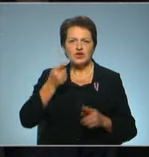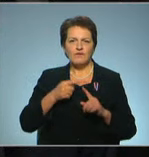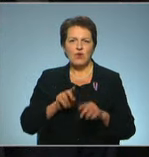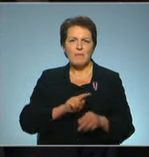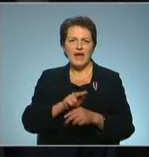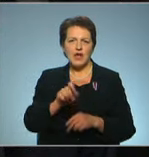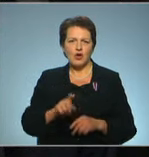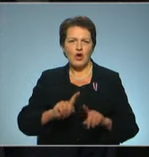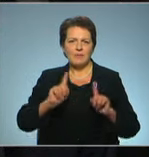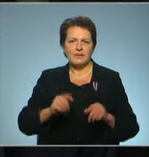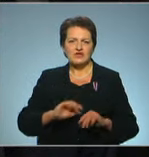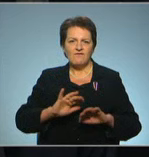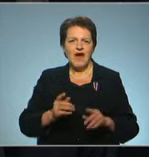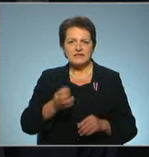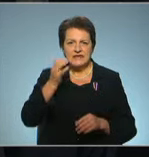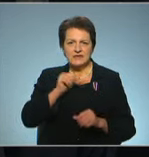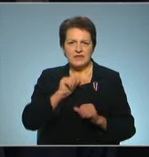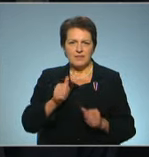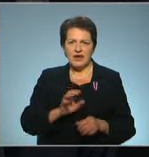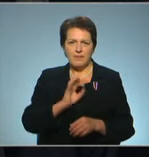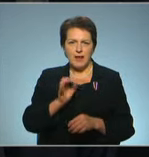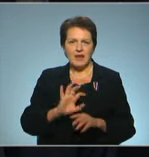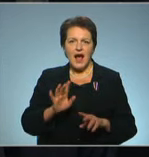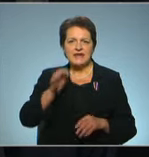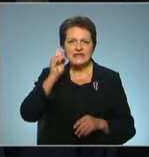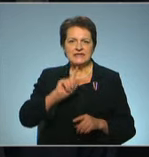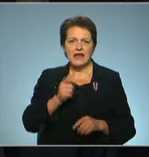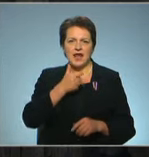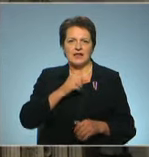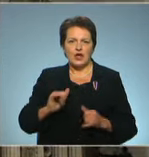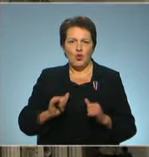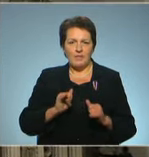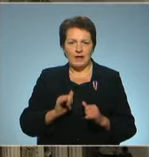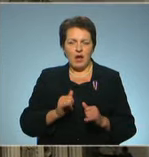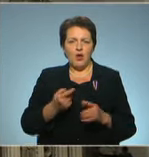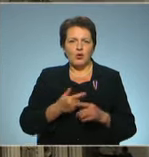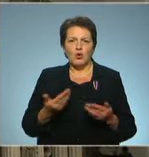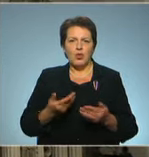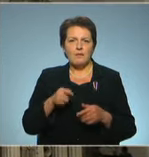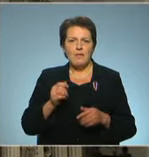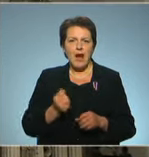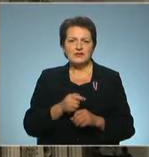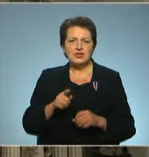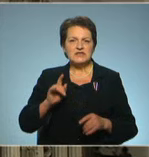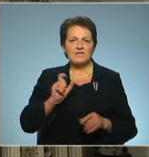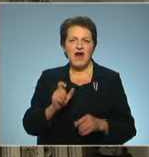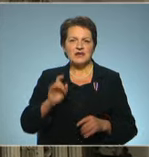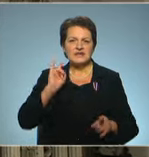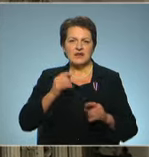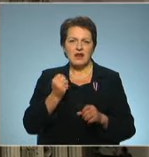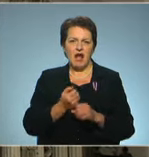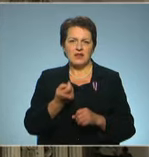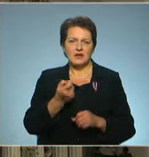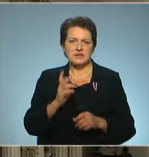pedagogi piepeši vairs īsti nevspēja pateikt, kas vispār ir tikumība, un kur pat šis vārds izskan gandrīz kā lamu